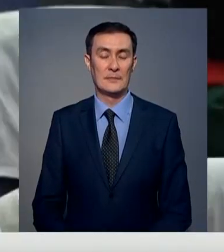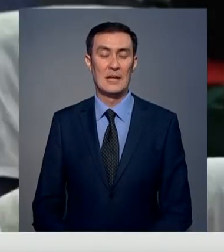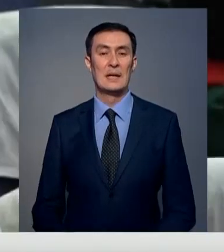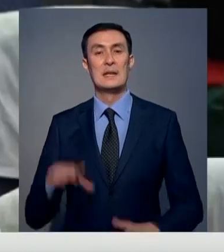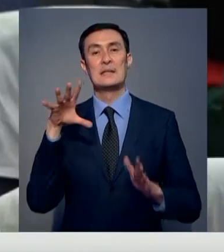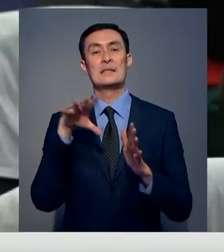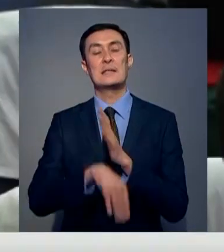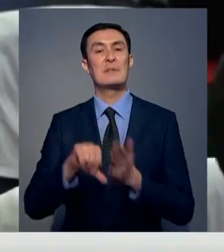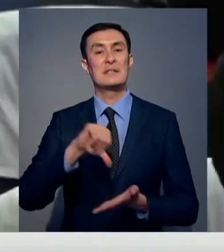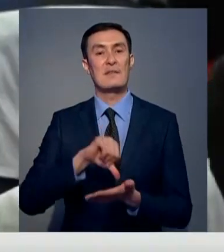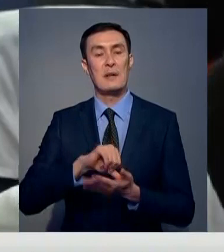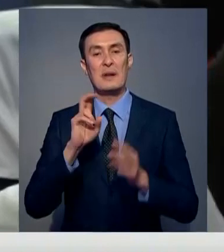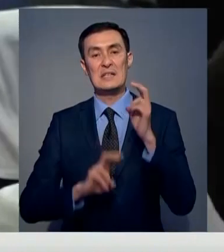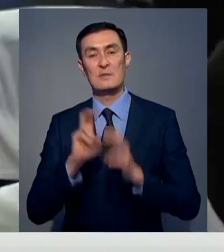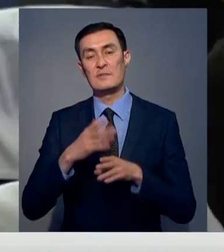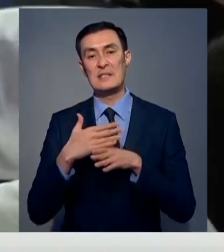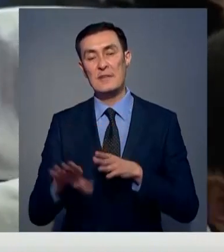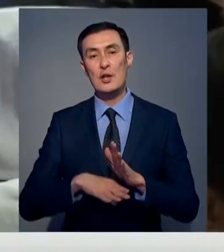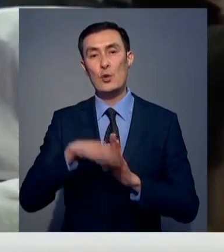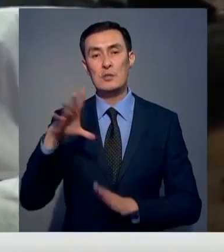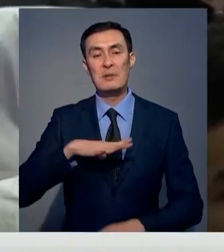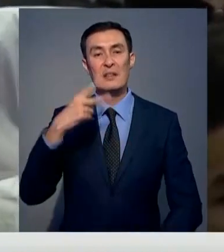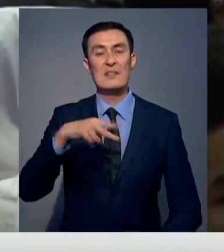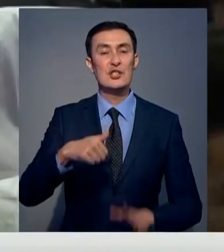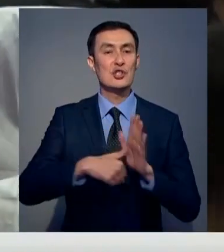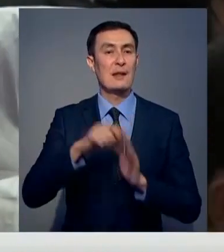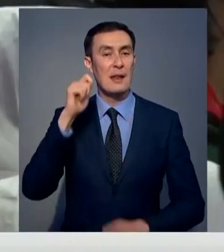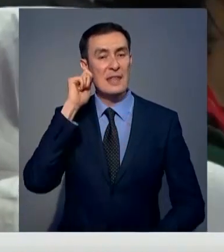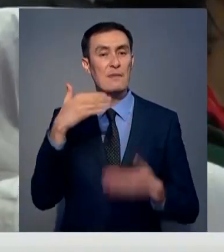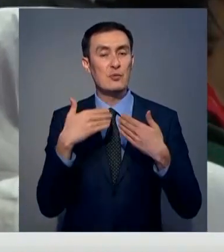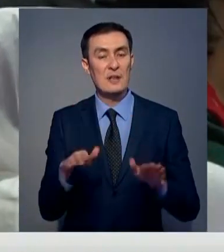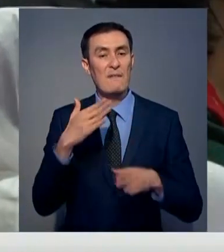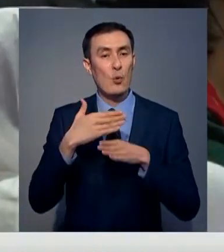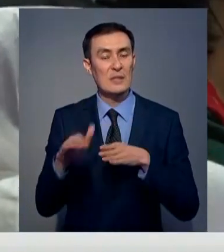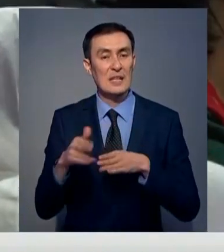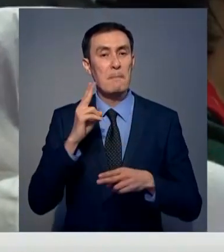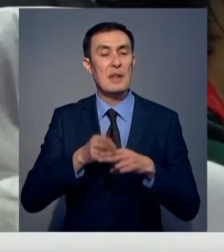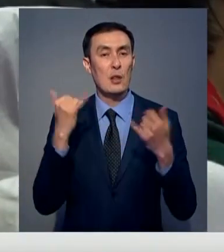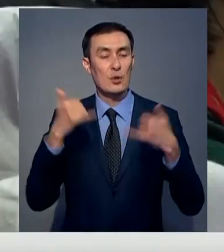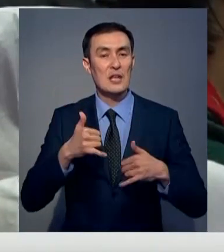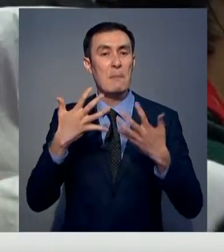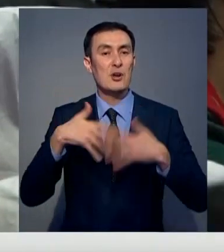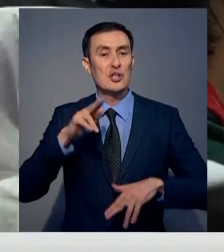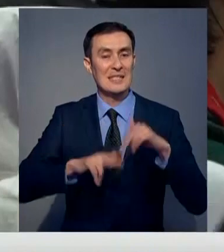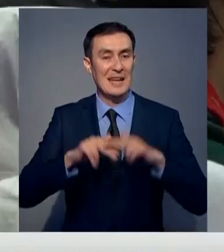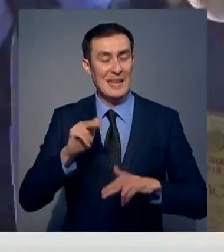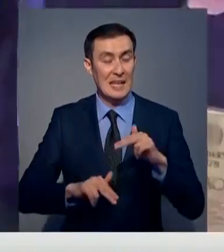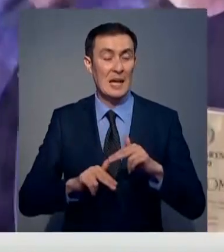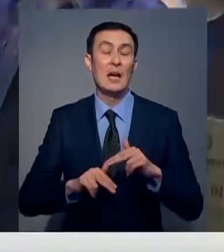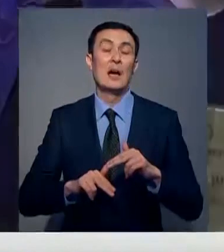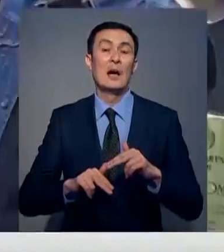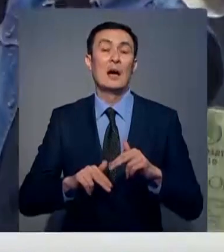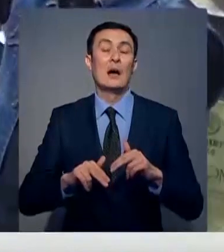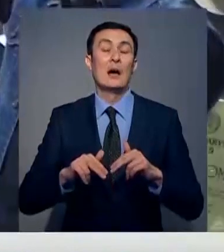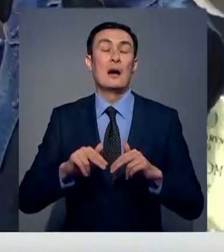Среди представителей производственной сферы лучшим стал 26-летний выпускник факультета металлургии и машиностроения ПГУ имени